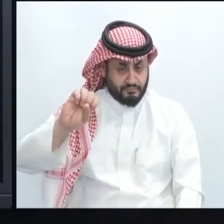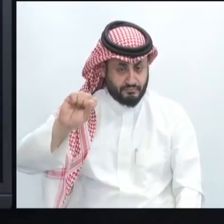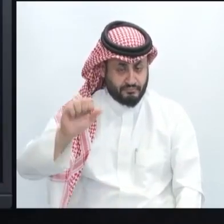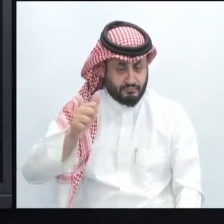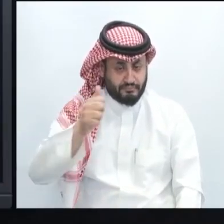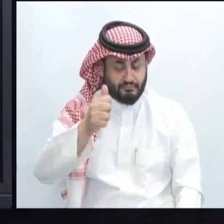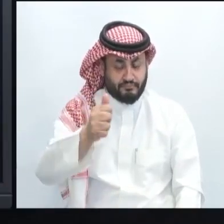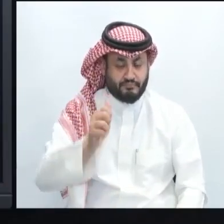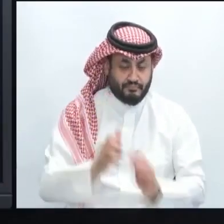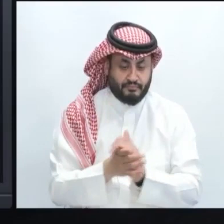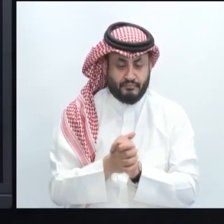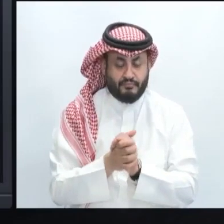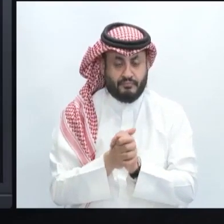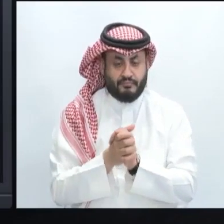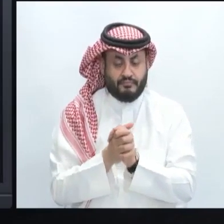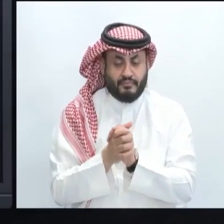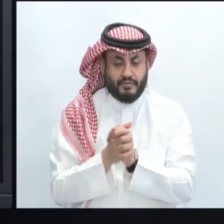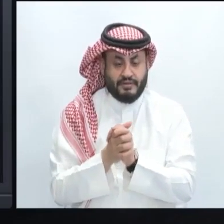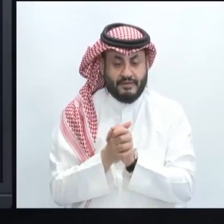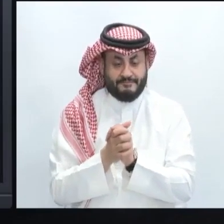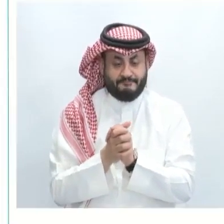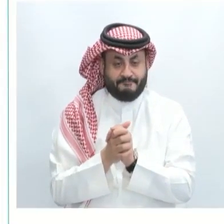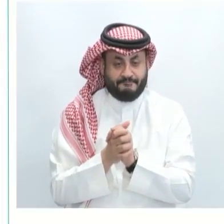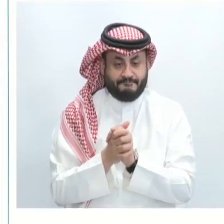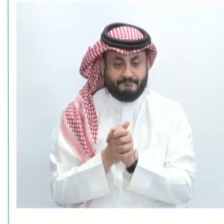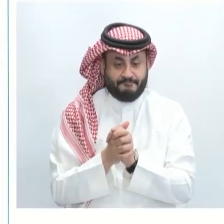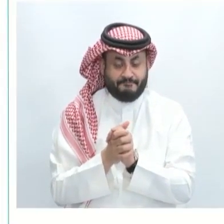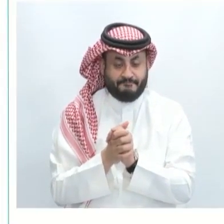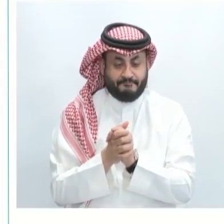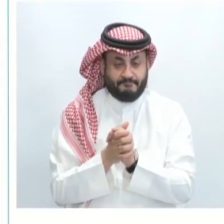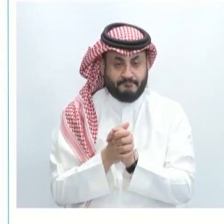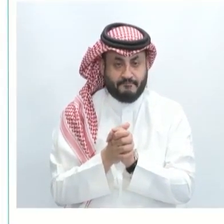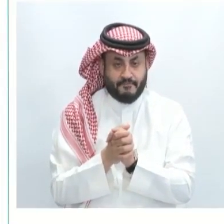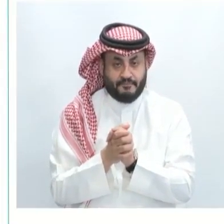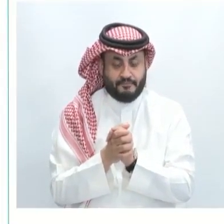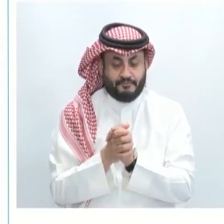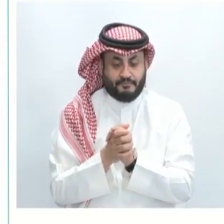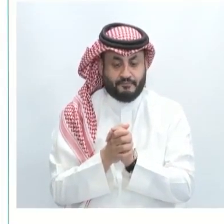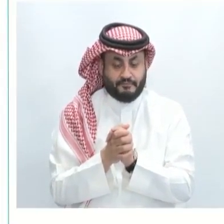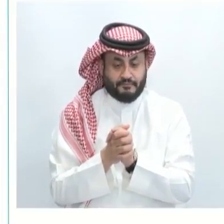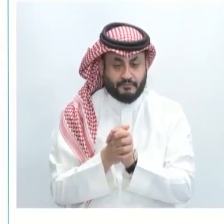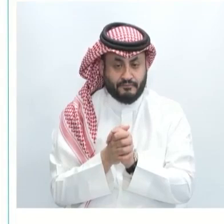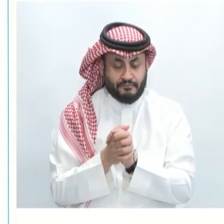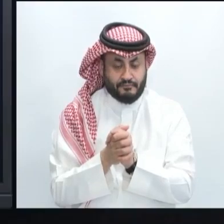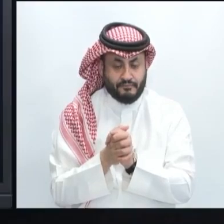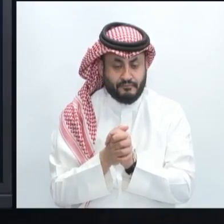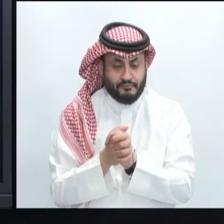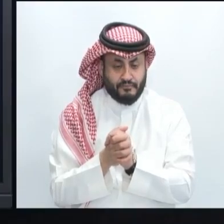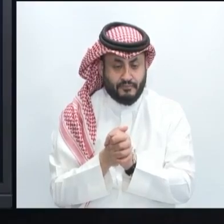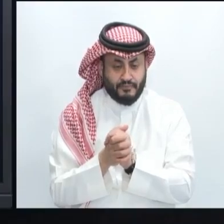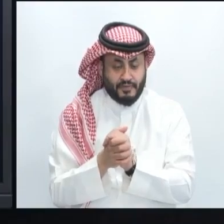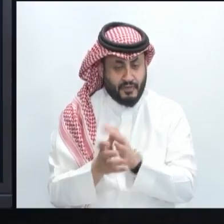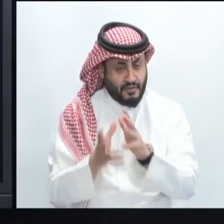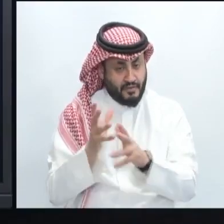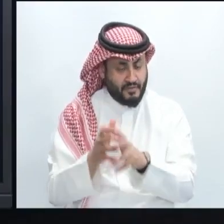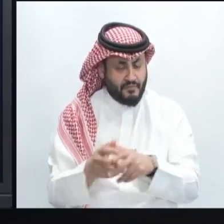we write the word كابسة. So in our last lesson, we talk